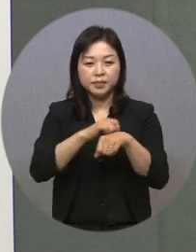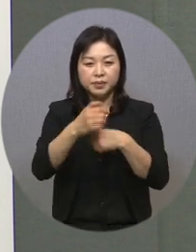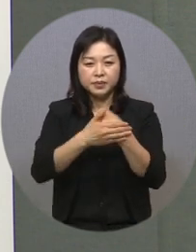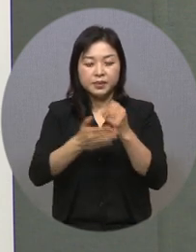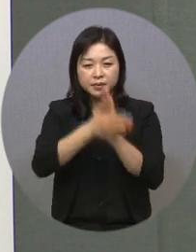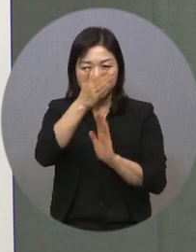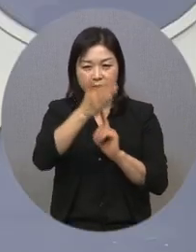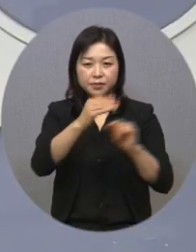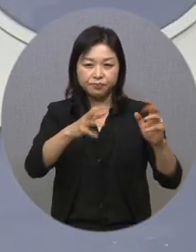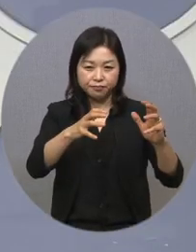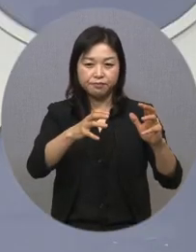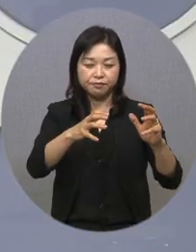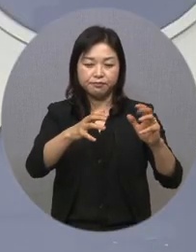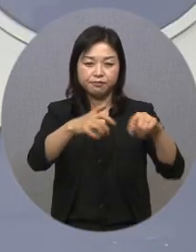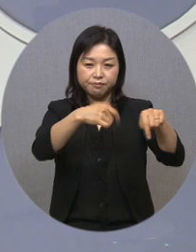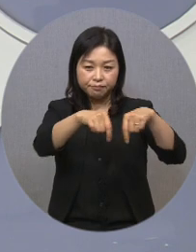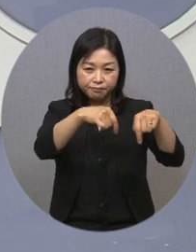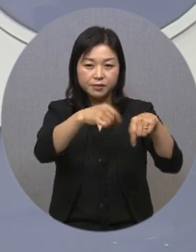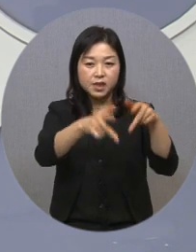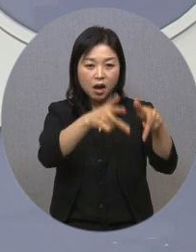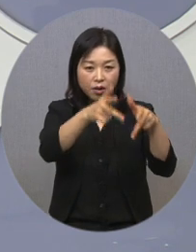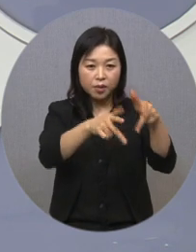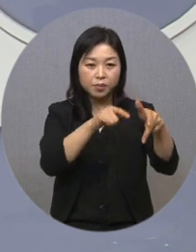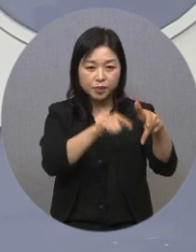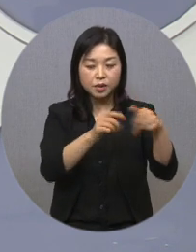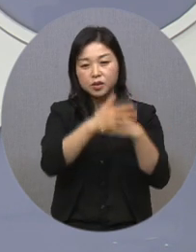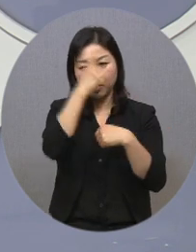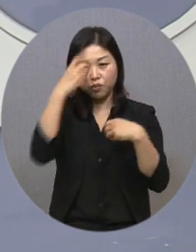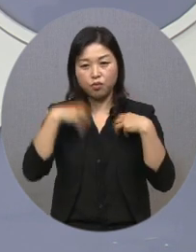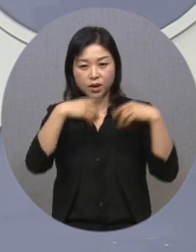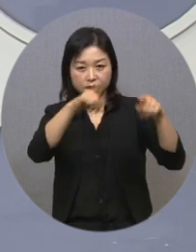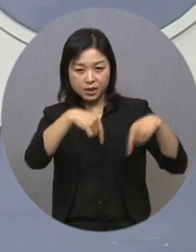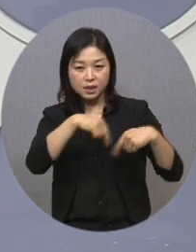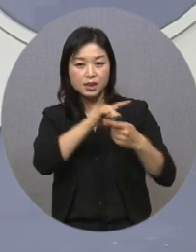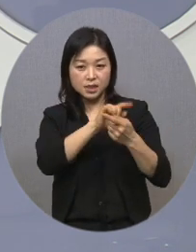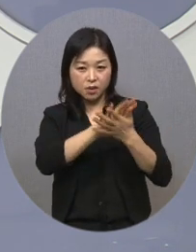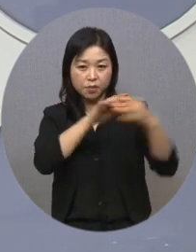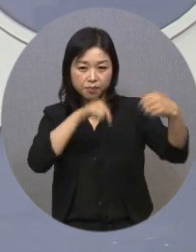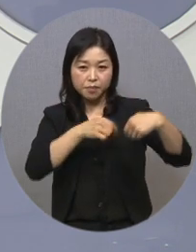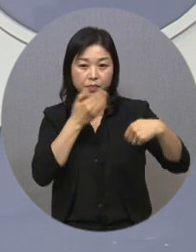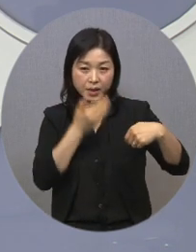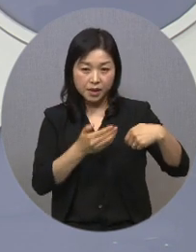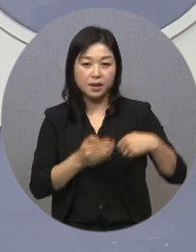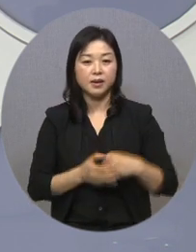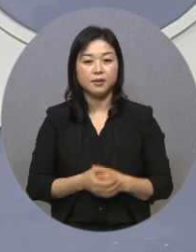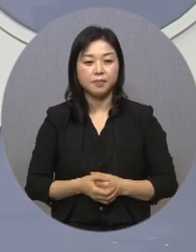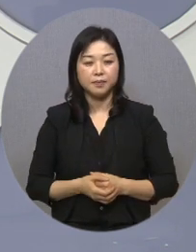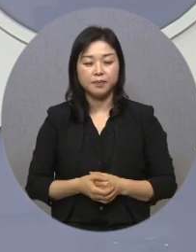특례시의 국책사업 이 부분들을 정부와 직접적으로다가 협의를 하면서